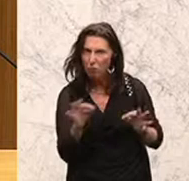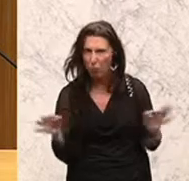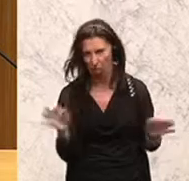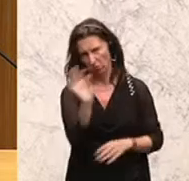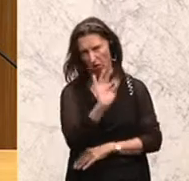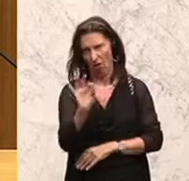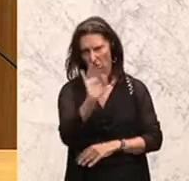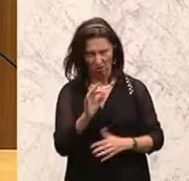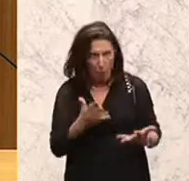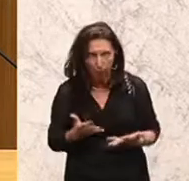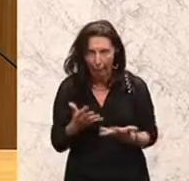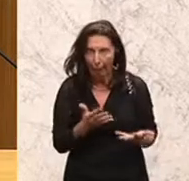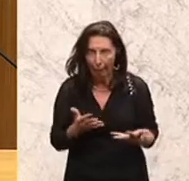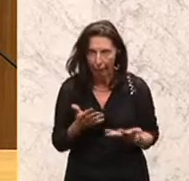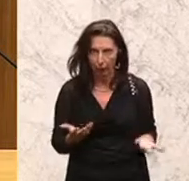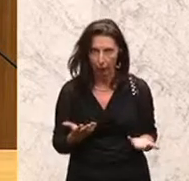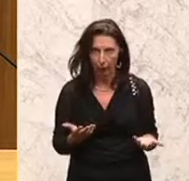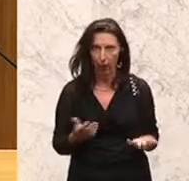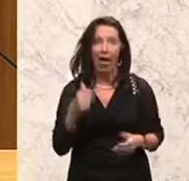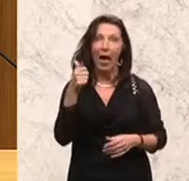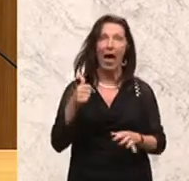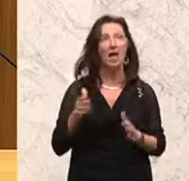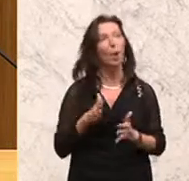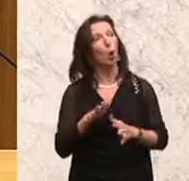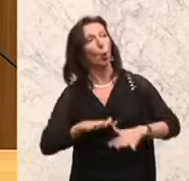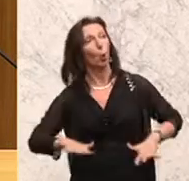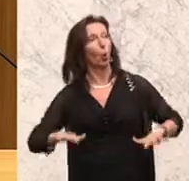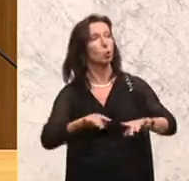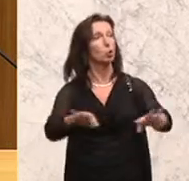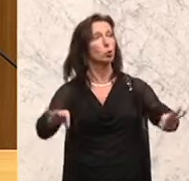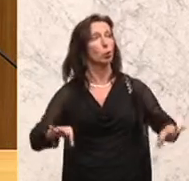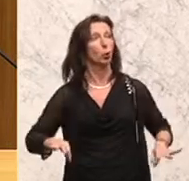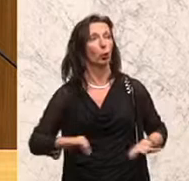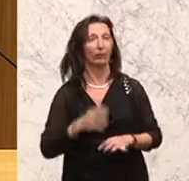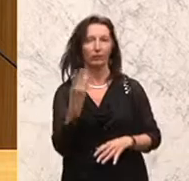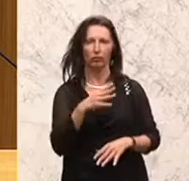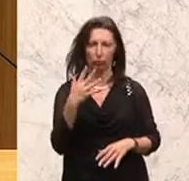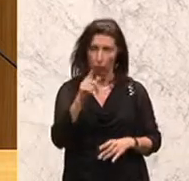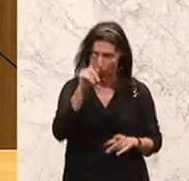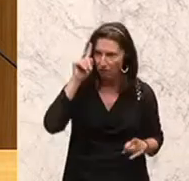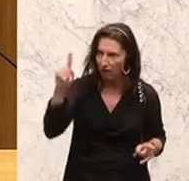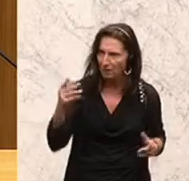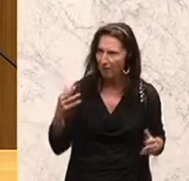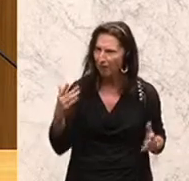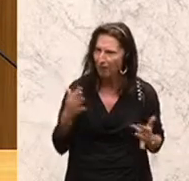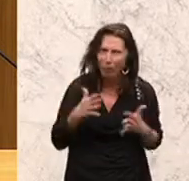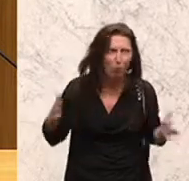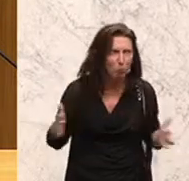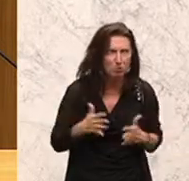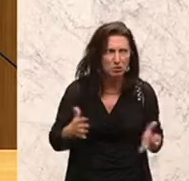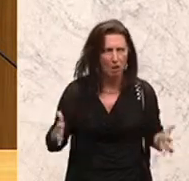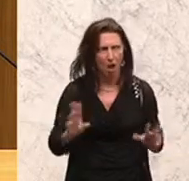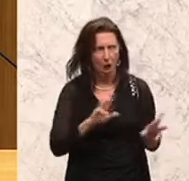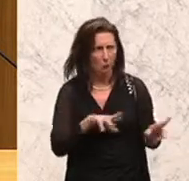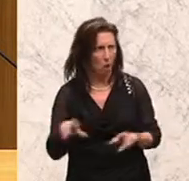wird. Also pro Grundstück 450 Personen. Oder weiß jemand nicht, was ein Grundstück ist? Ich weiß es nicht. Aber eine Liegenschaft besteht